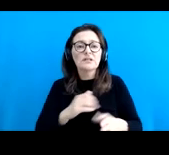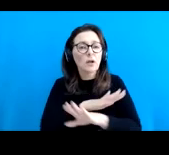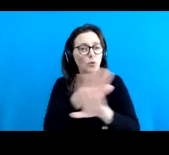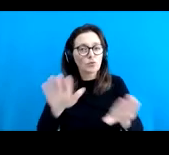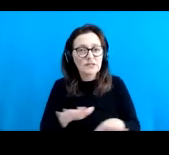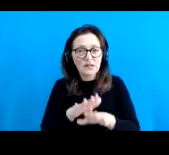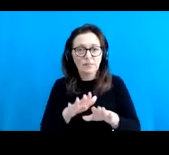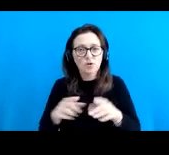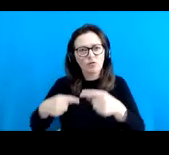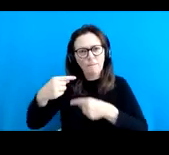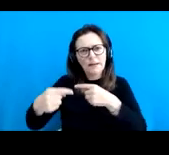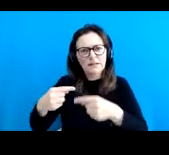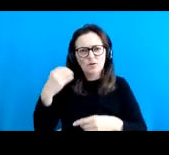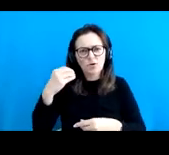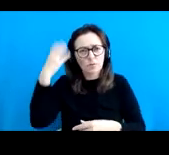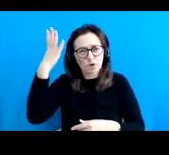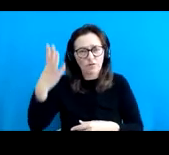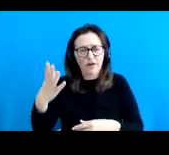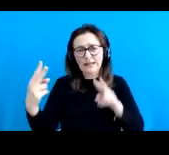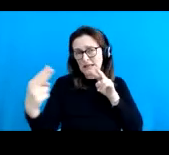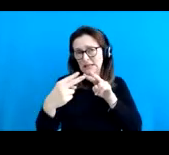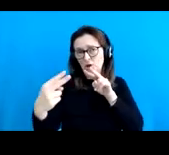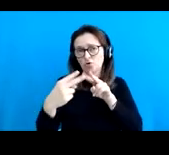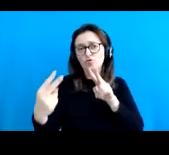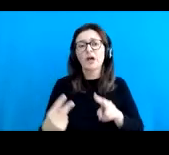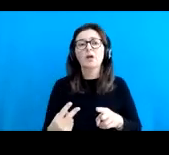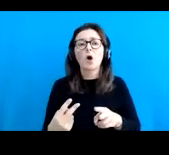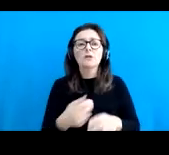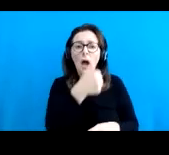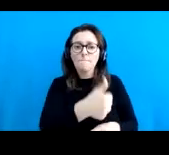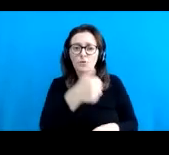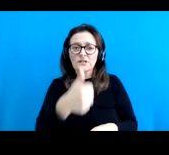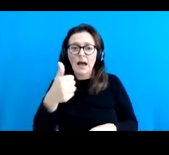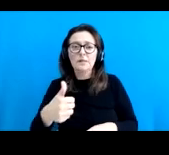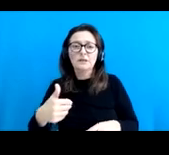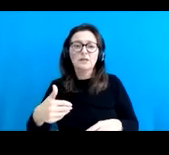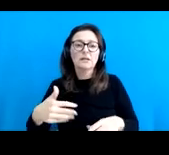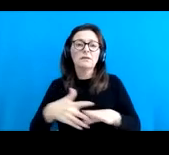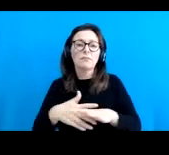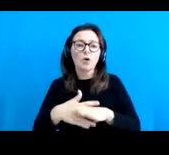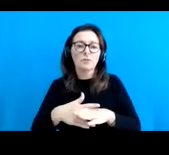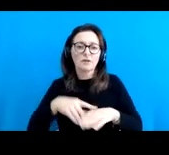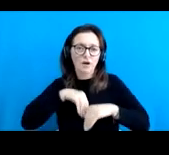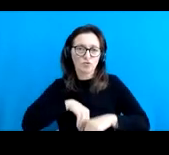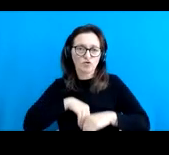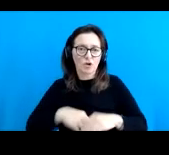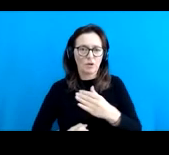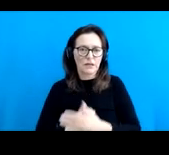ali poklicnega dela srečujejo in ukvarjajo s posamezniki z motnjami v duševnem razvoju.